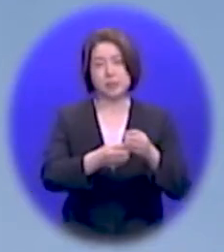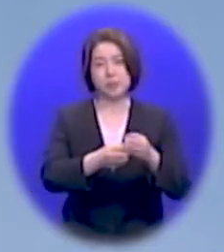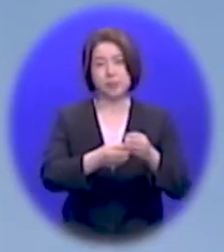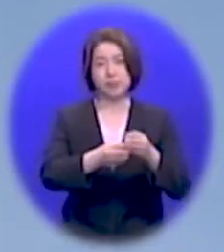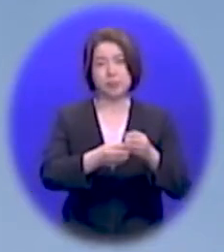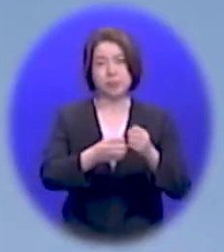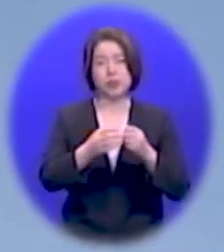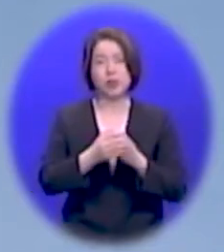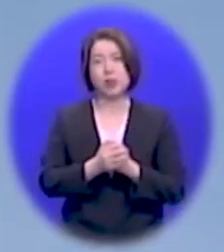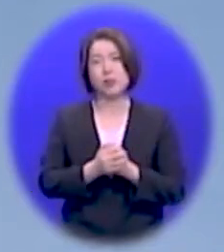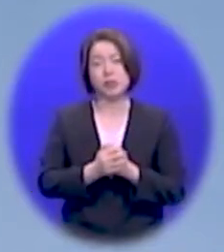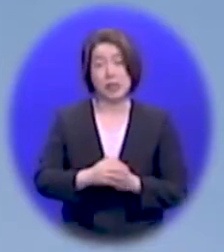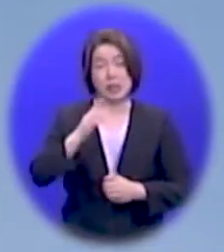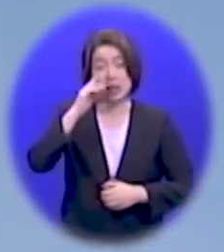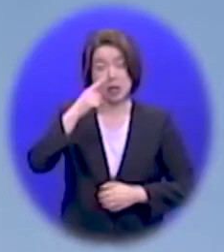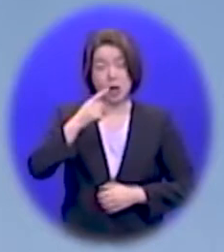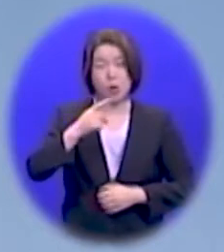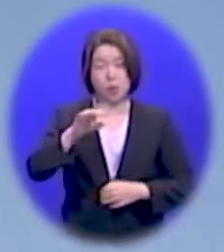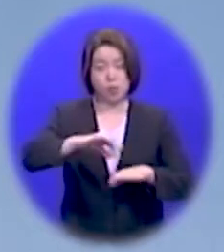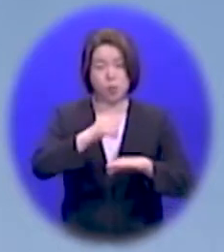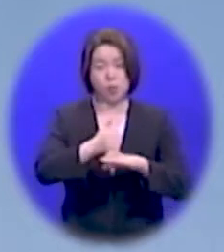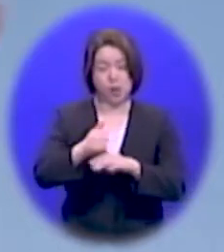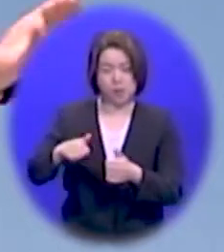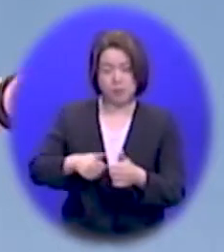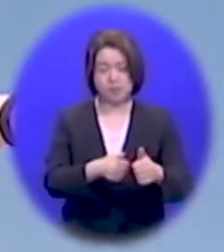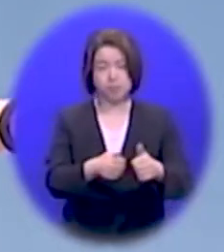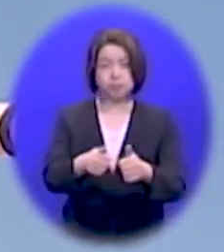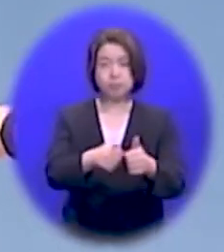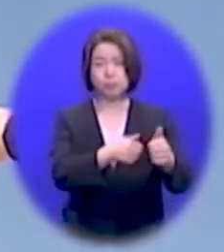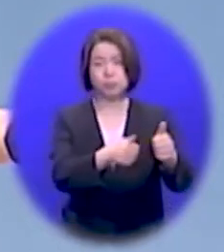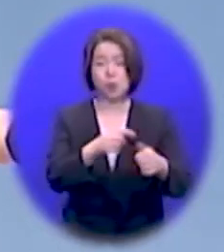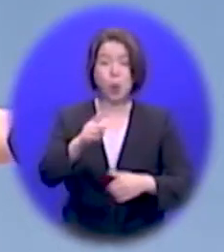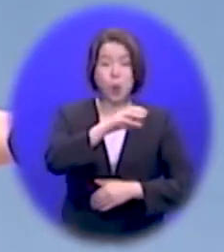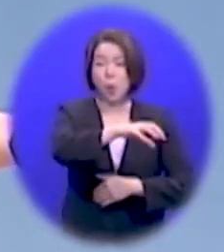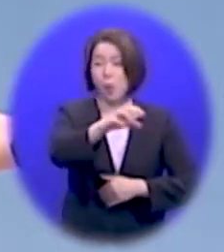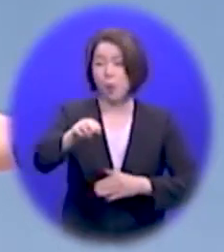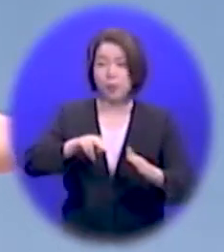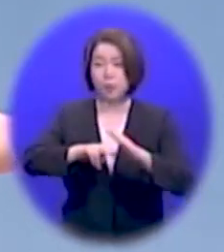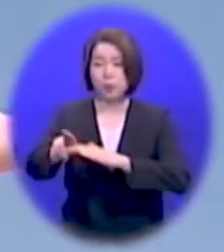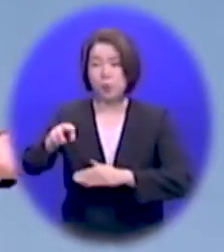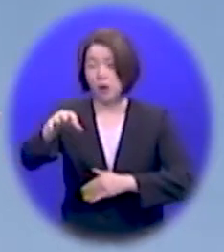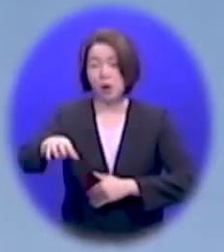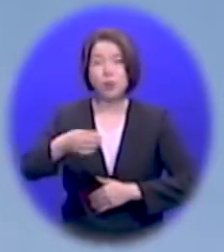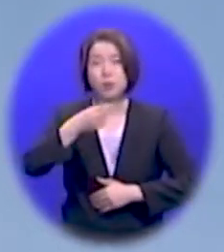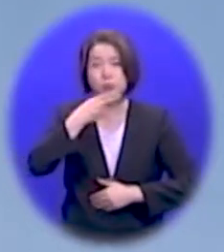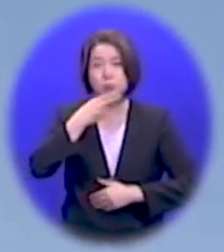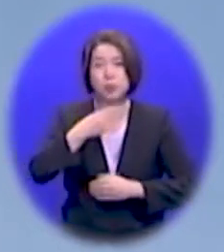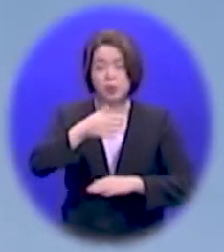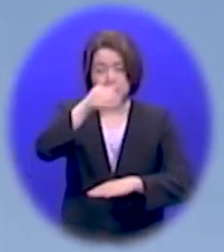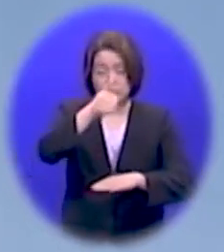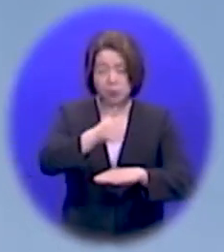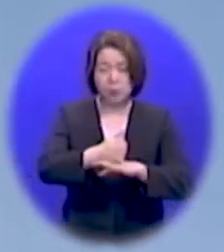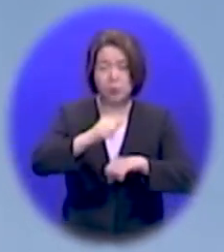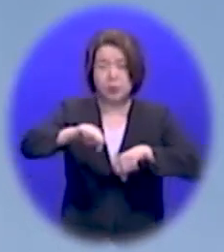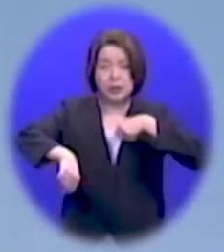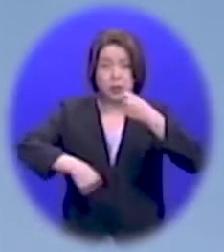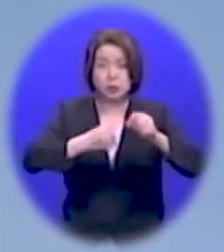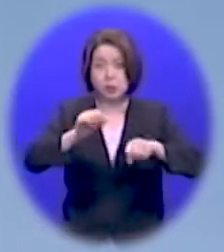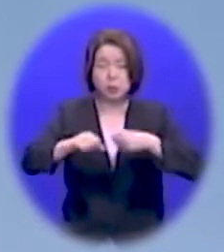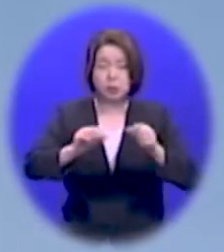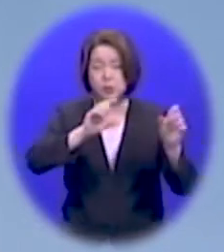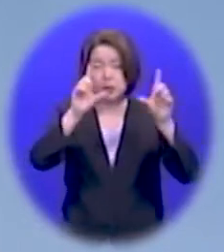때 쫓김을 당하면서 어디도 도망 갈 때가 없어요 결국은 짐승들이 거처하는